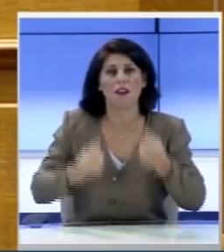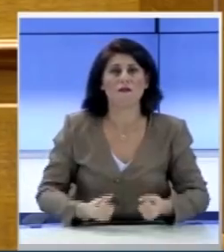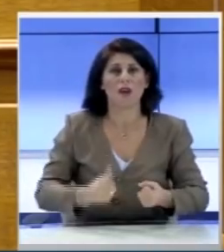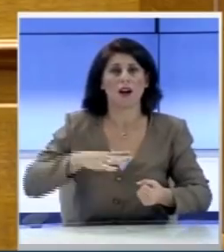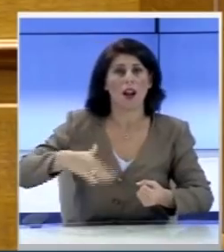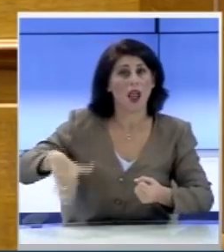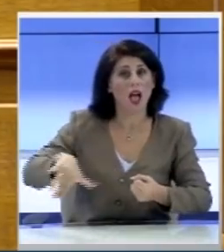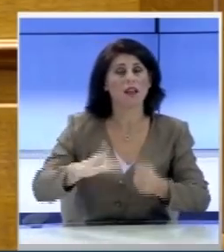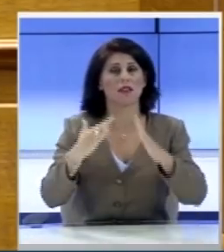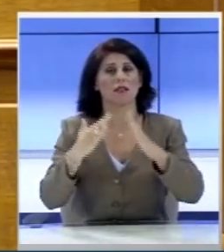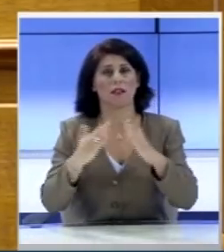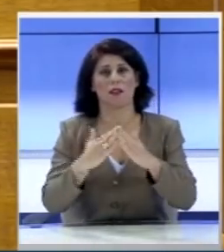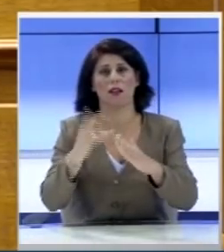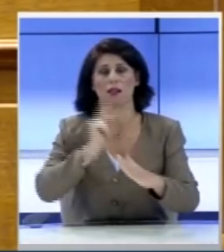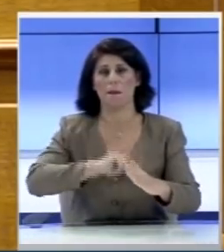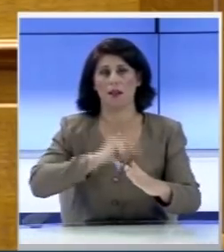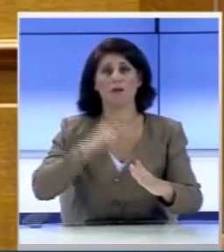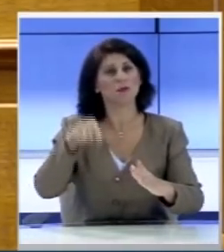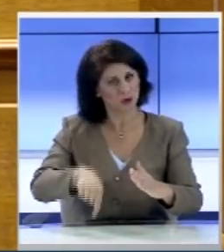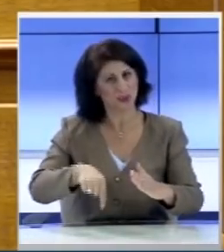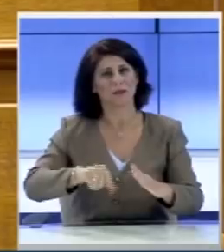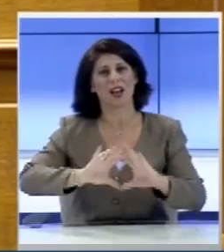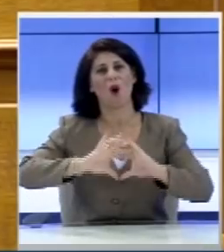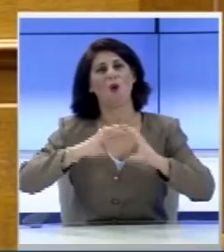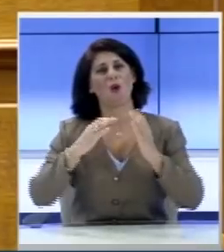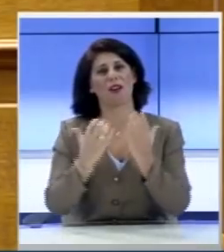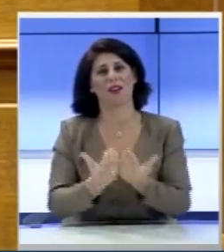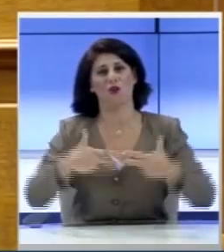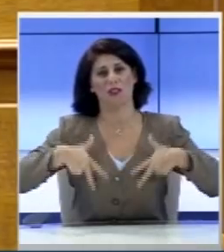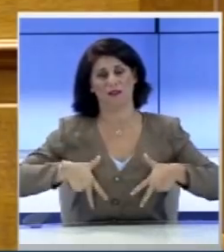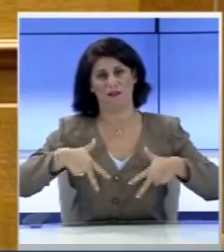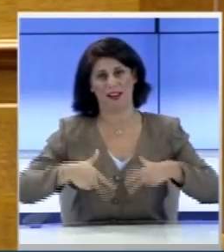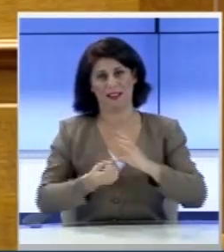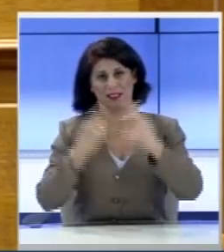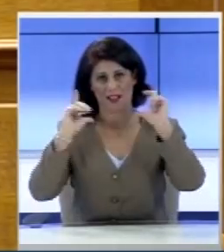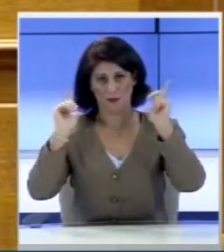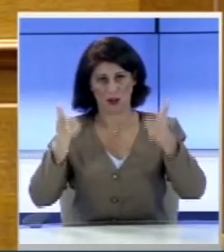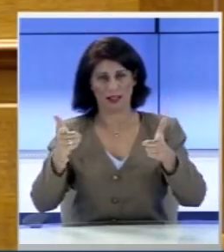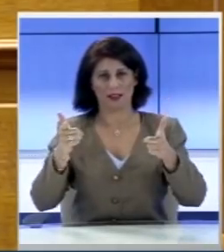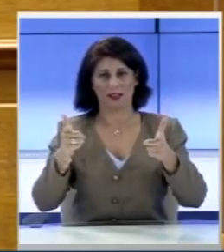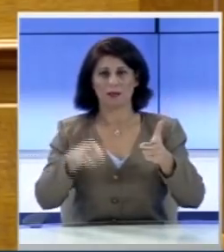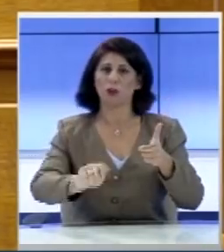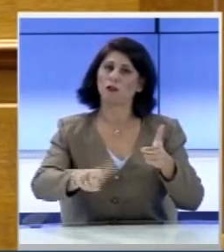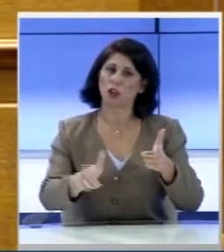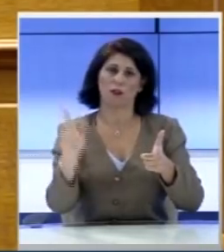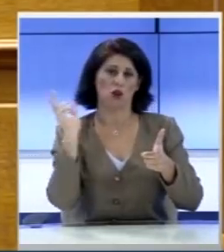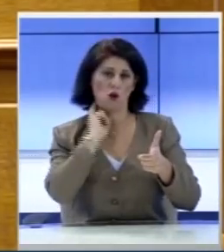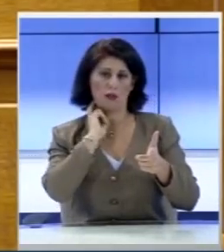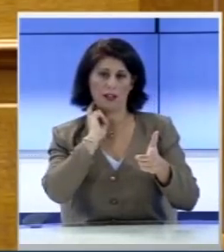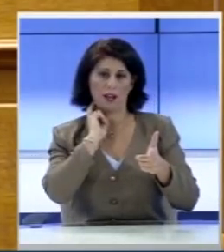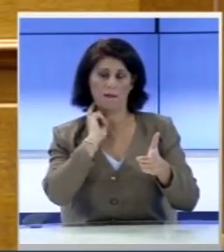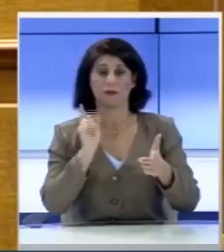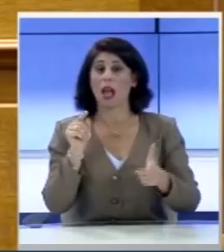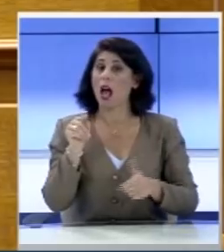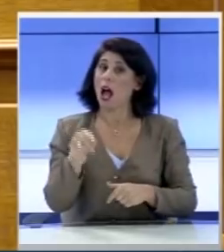λαϊκής κατοικίας και περιουσίας, το οποίο σήμερα ολοκληρώνει η κυβέρνηση της Νέας Δημοκρατίας με τον πτωχευτικό κώδικα.